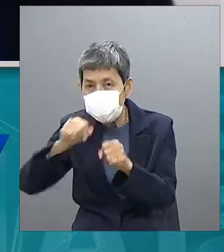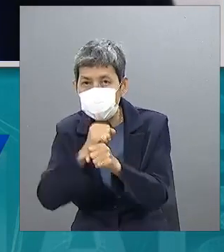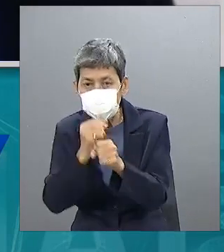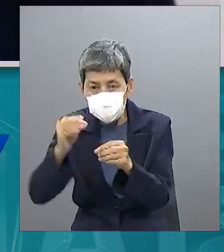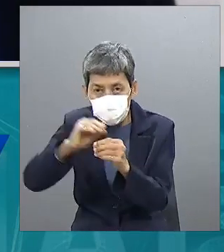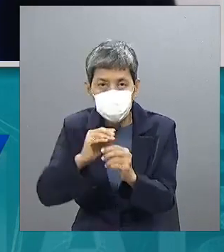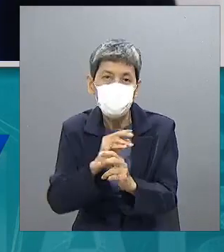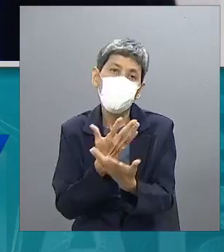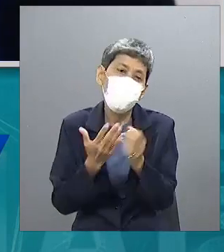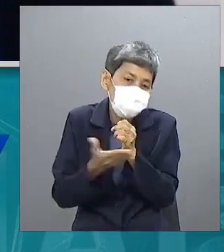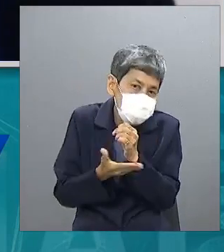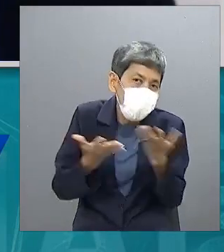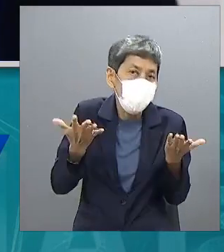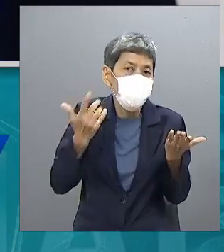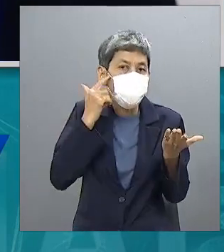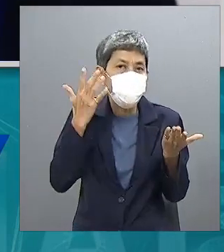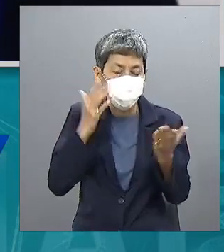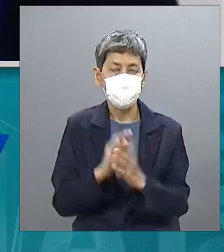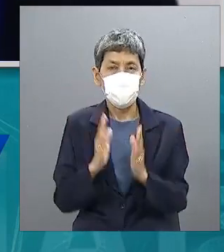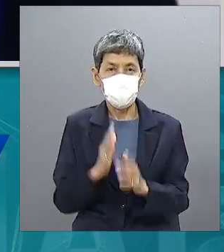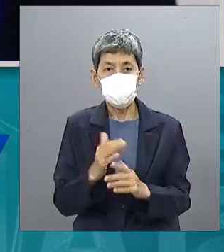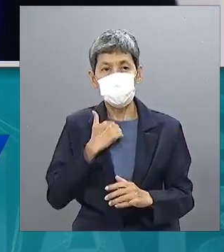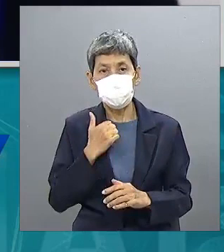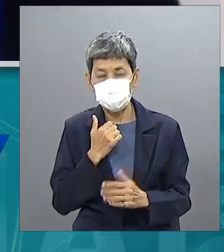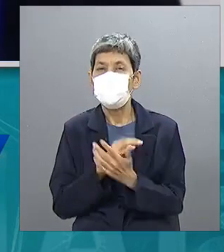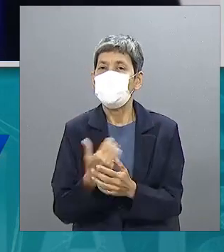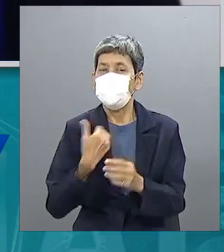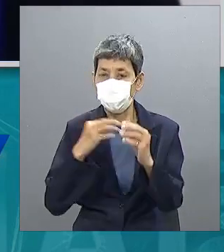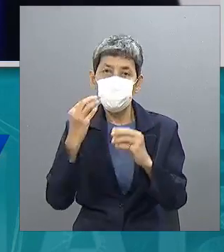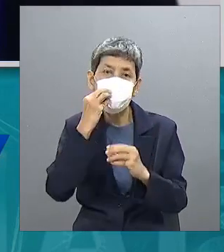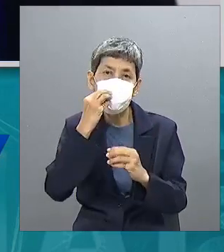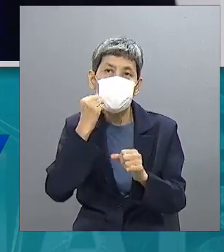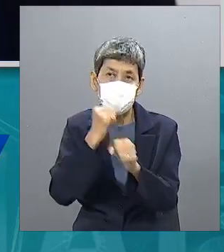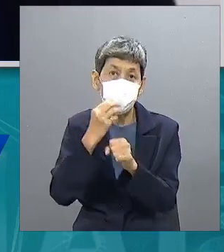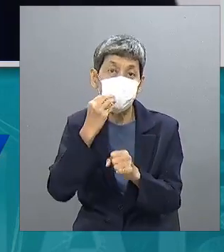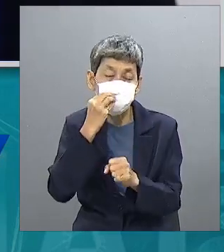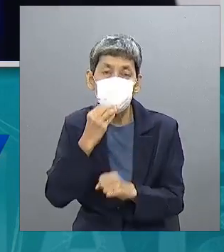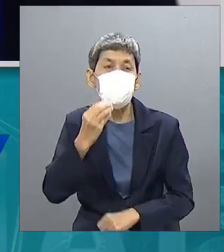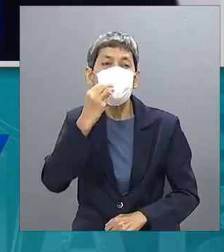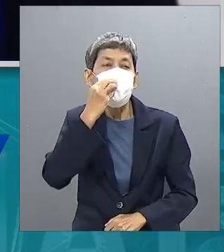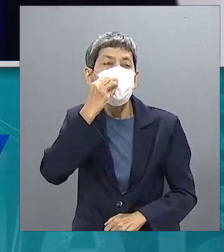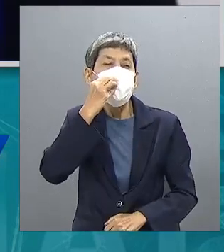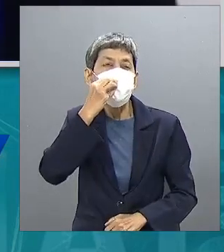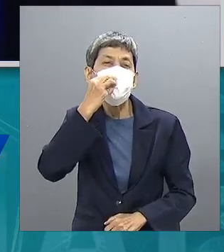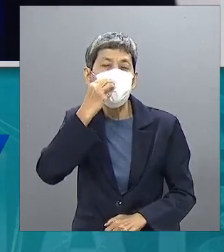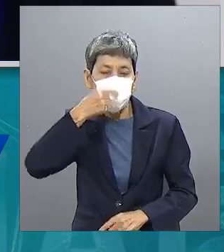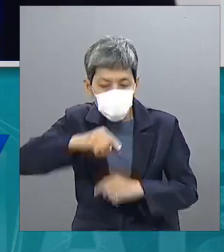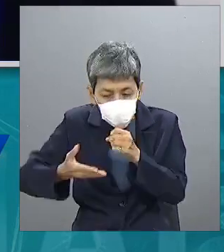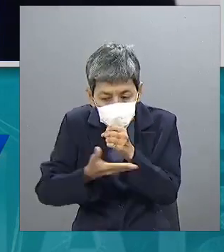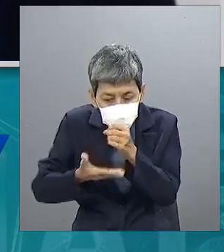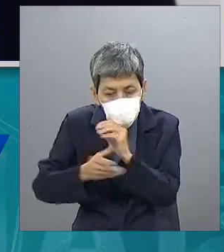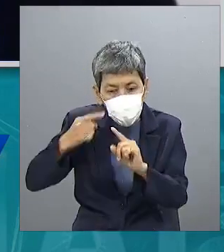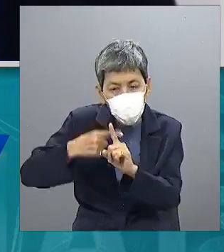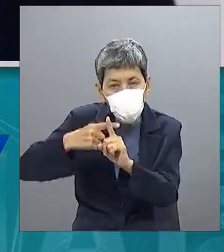เสพติดอย่างอื่นเพื่อครับเรากับคนด้วยว่ามันจะเป็นเกตเวย์ทำไม่เป็นแต่กูเปลี่ยนมาจะดูดบุหรี่ไฟฟ้าไปใช้ยาเสพติดอีกด้วยนะครับ